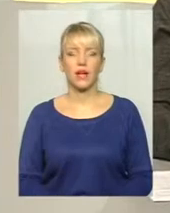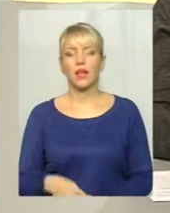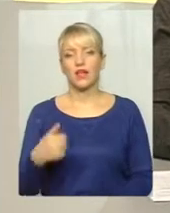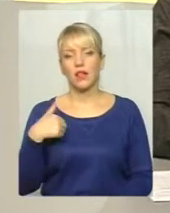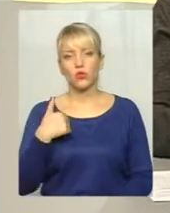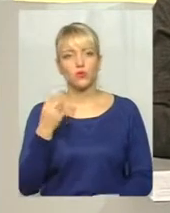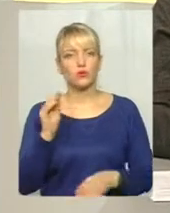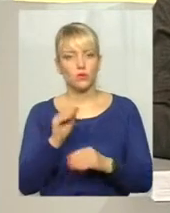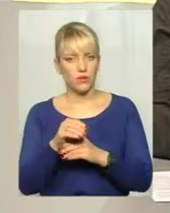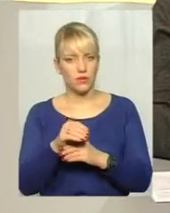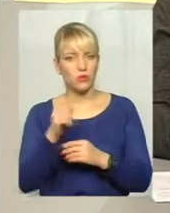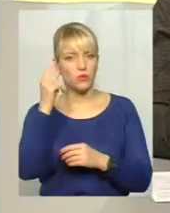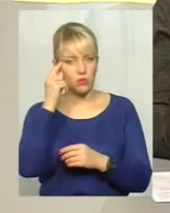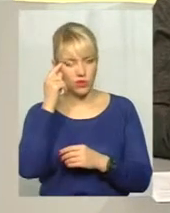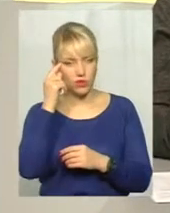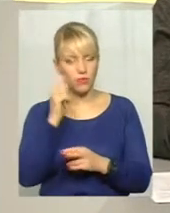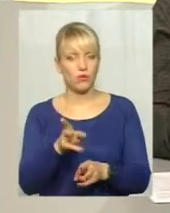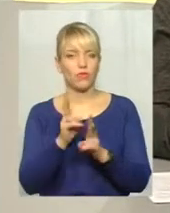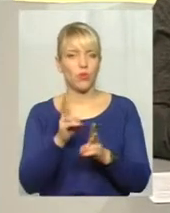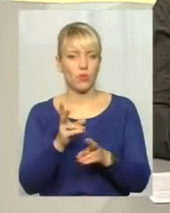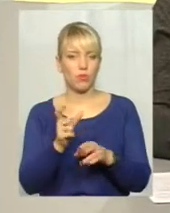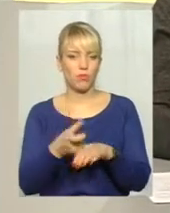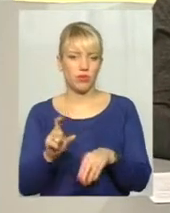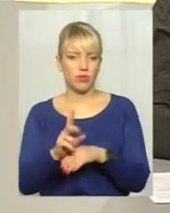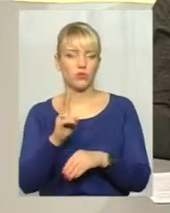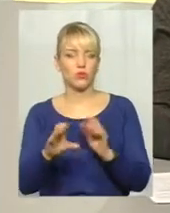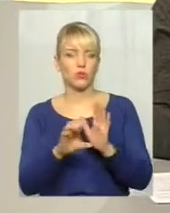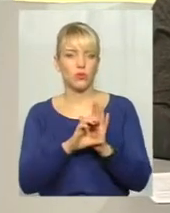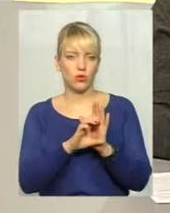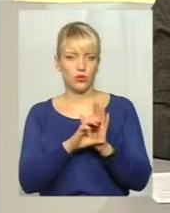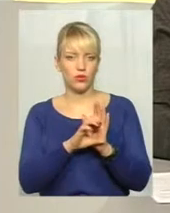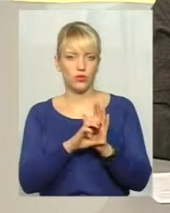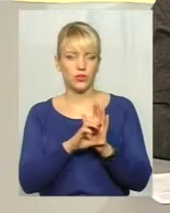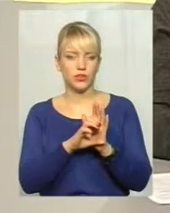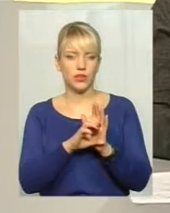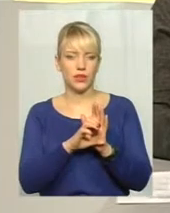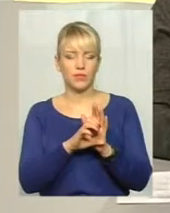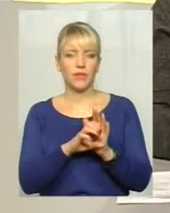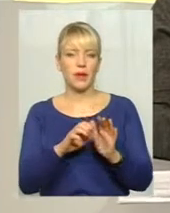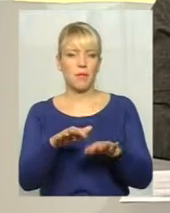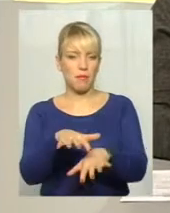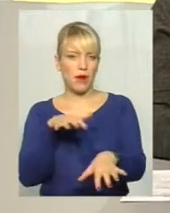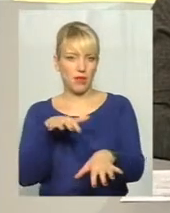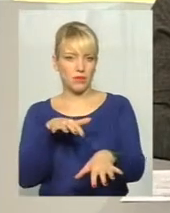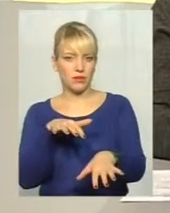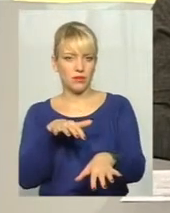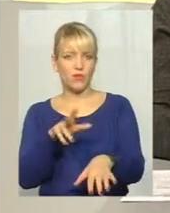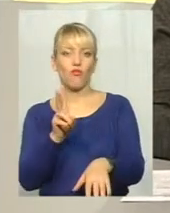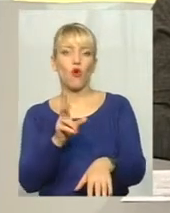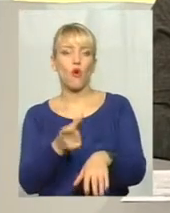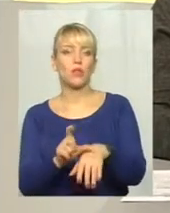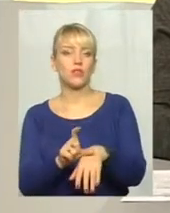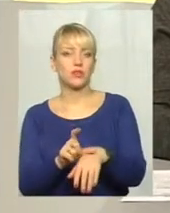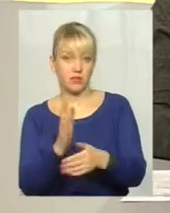таки. Кого більшість? Кому підпорядковується? Ми будемо дивитися реально на речі. Кому підпорядковується парламент? В кого більшість? Ну,